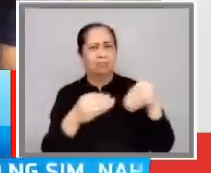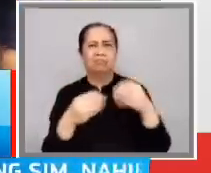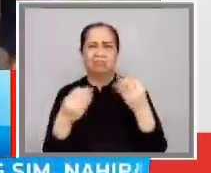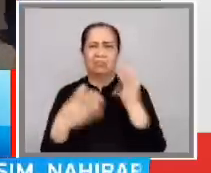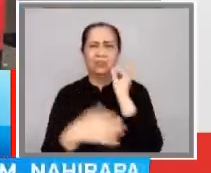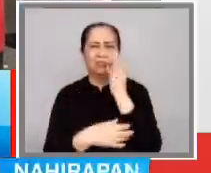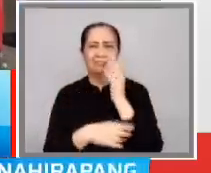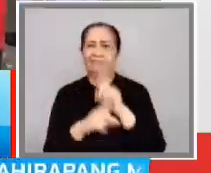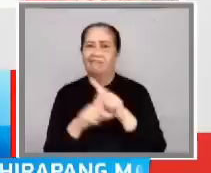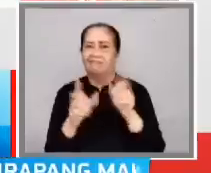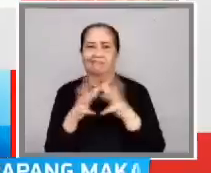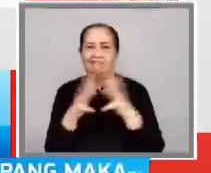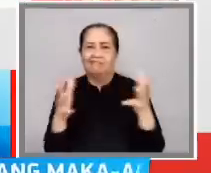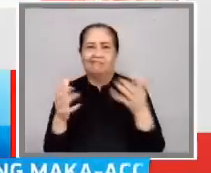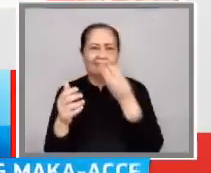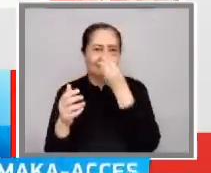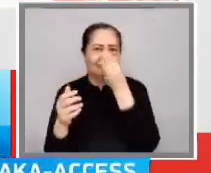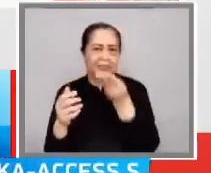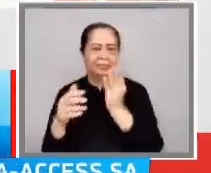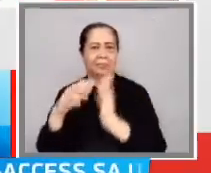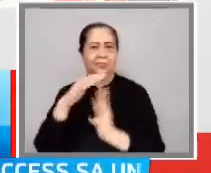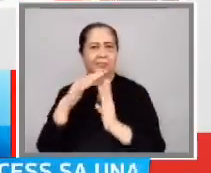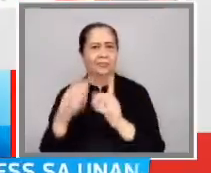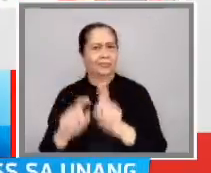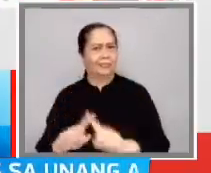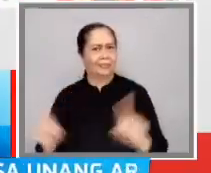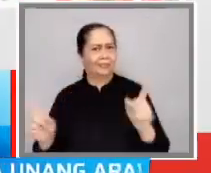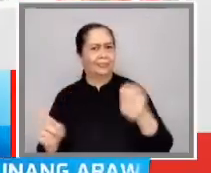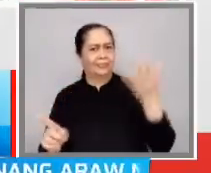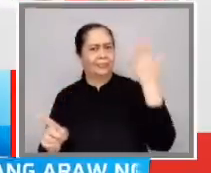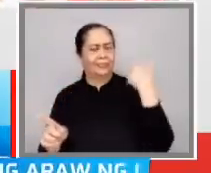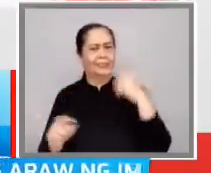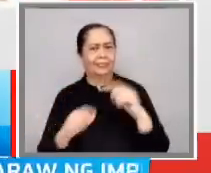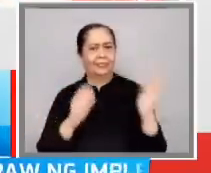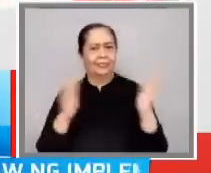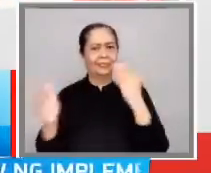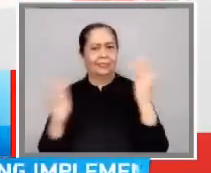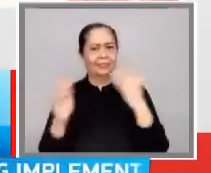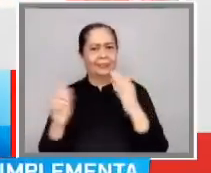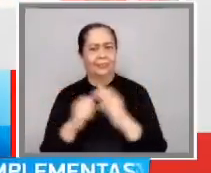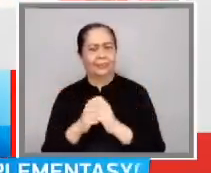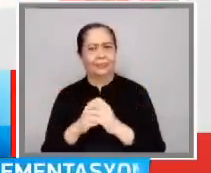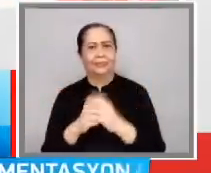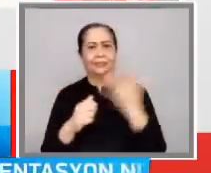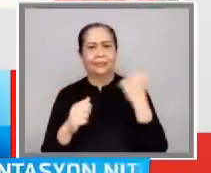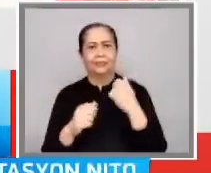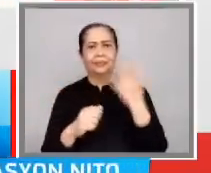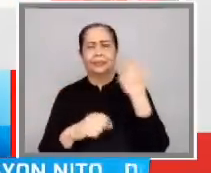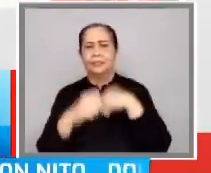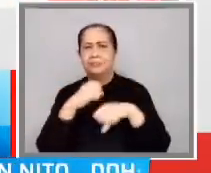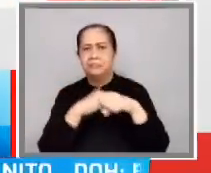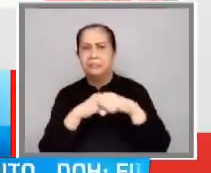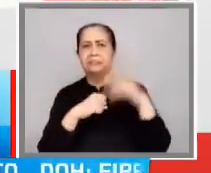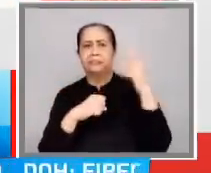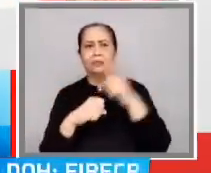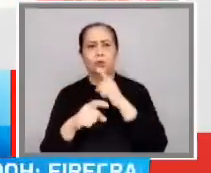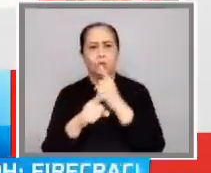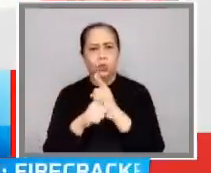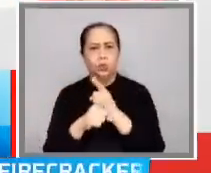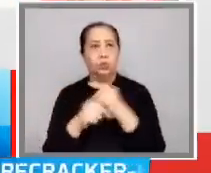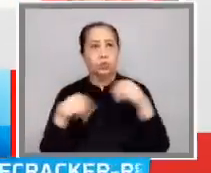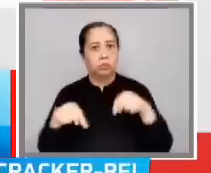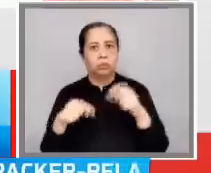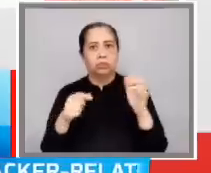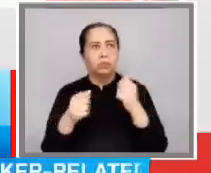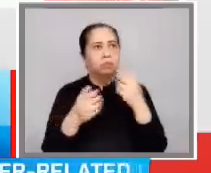pero walang masyadong namimili. Malayong-malayo ito, Rafi, kung ikukumpara natin sa ating mga previous coverage yung mga nakaraan na talaga namang pagkantong araw, halos wala